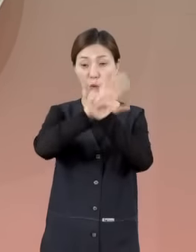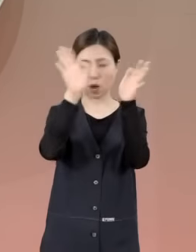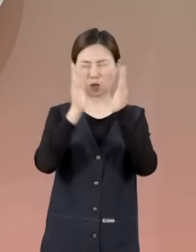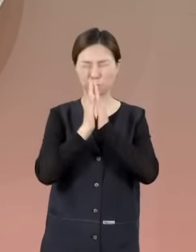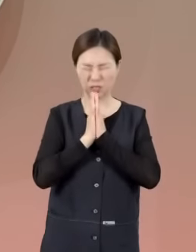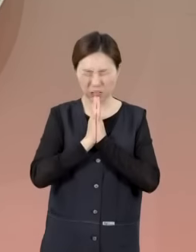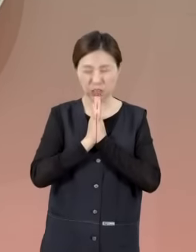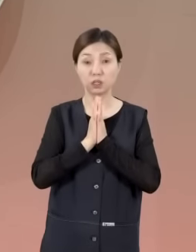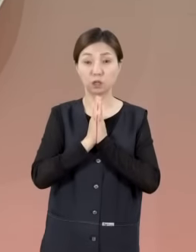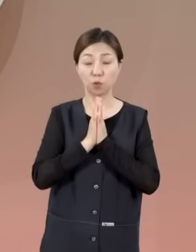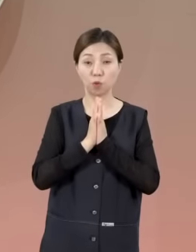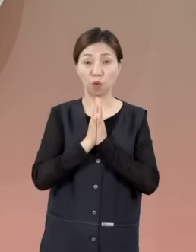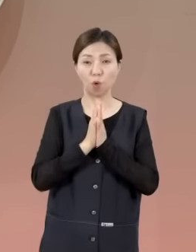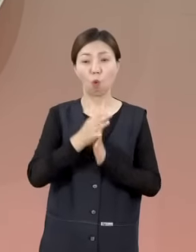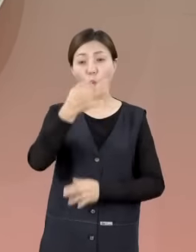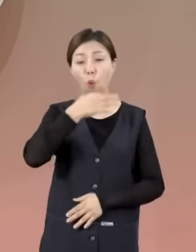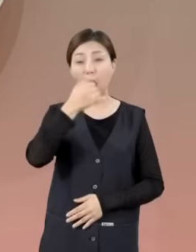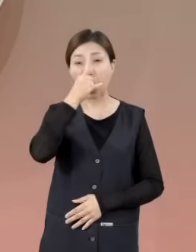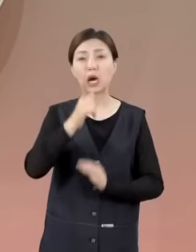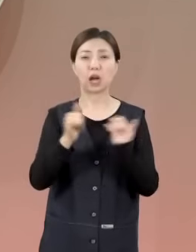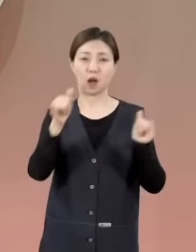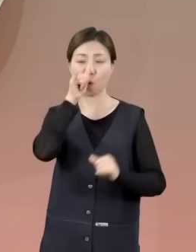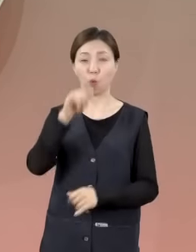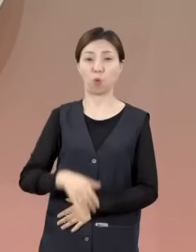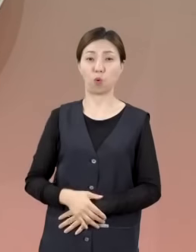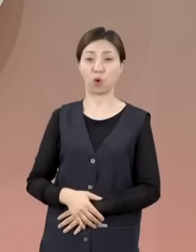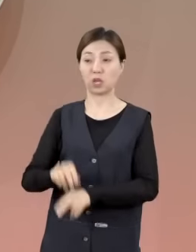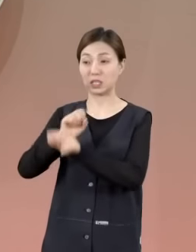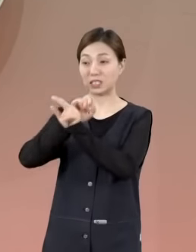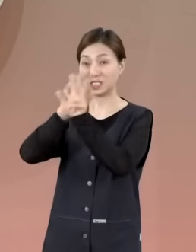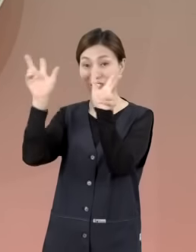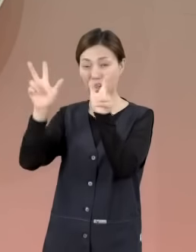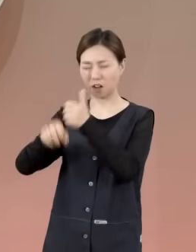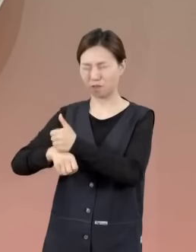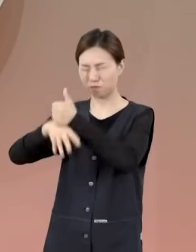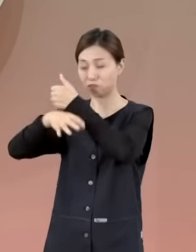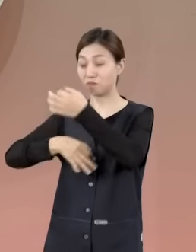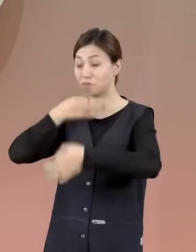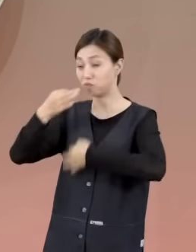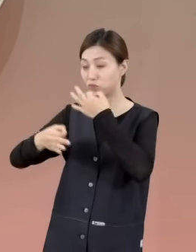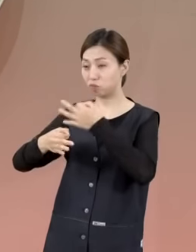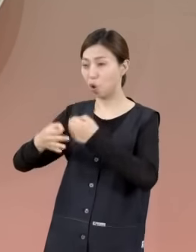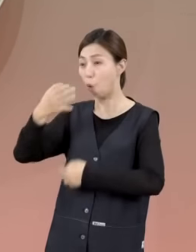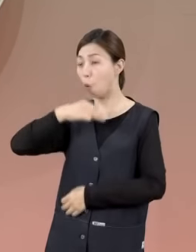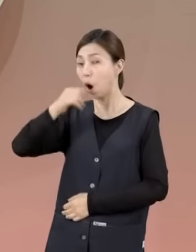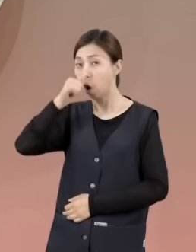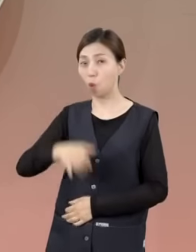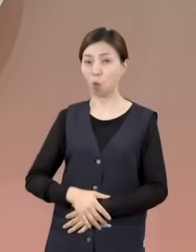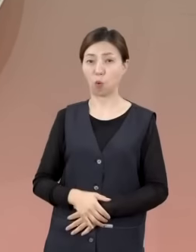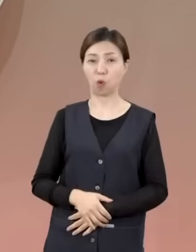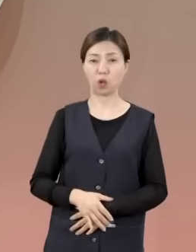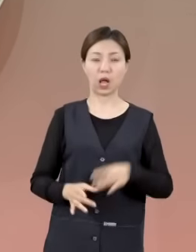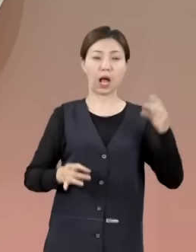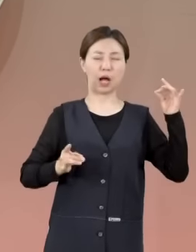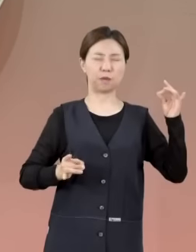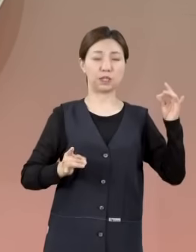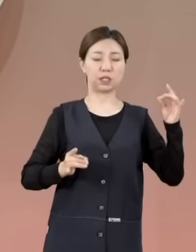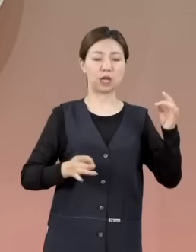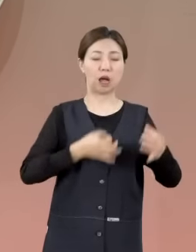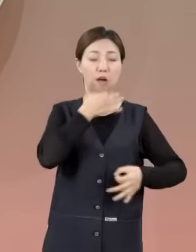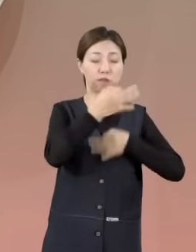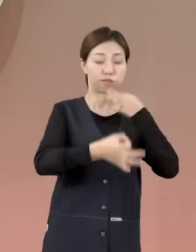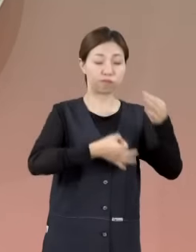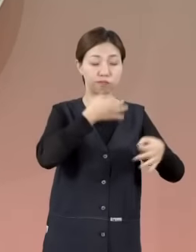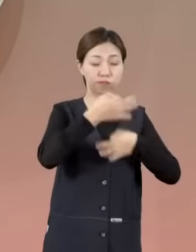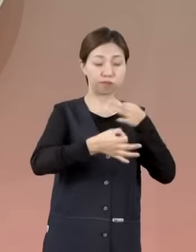보신 분도 있고 관음 기도로 효과 보신 분도 있고 지장 기도로 효과 보신 분도